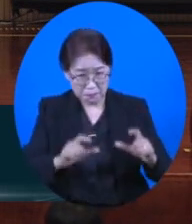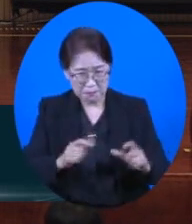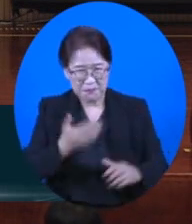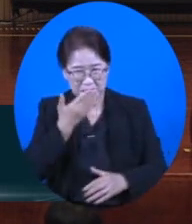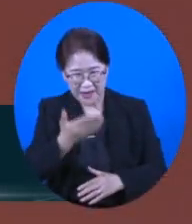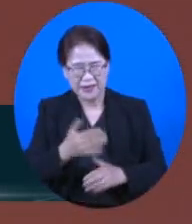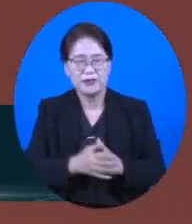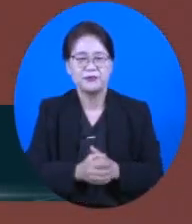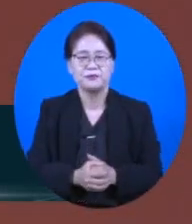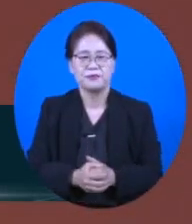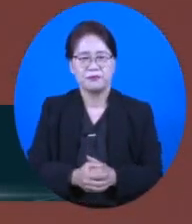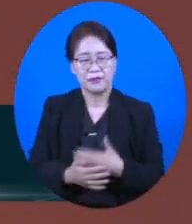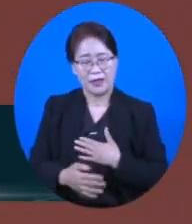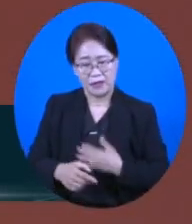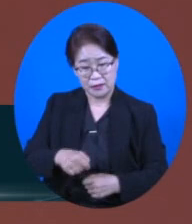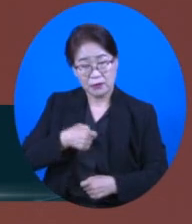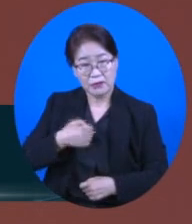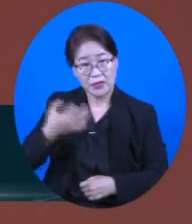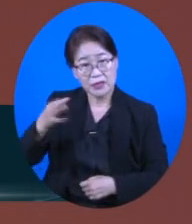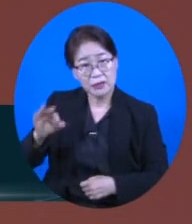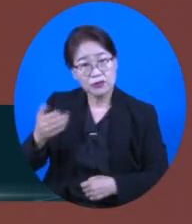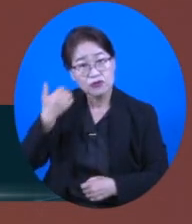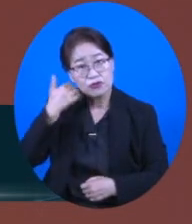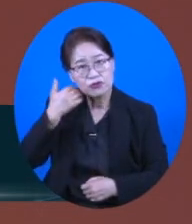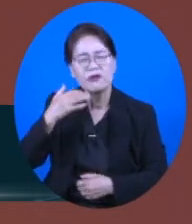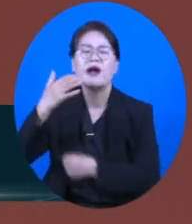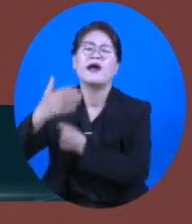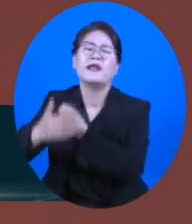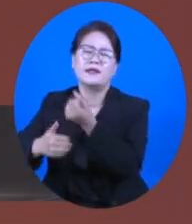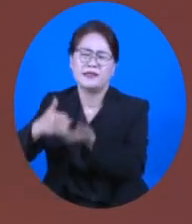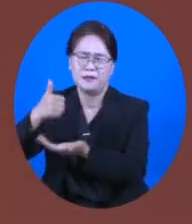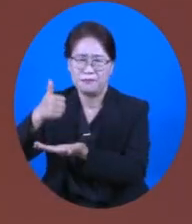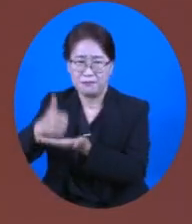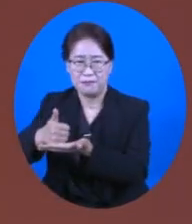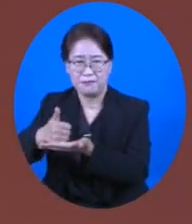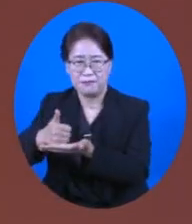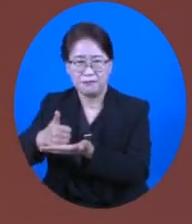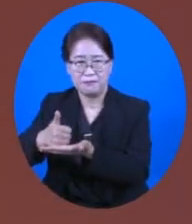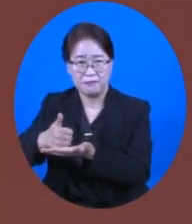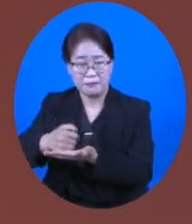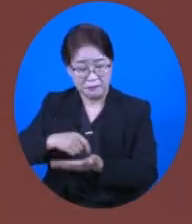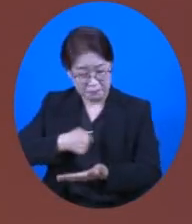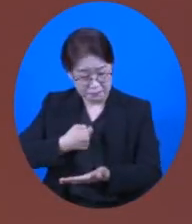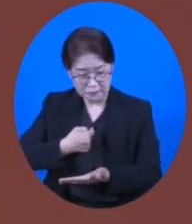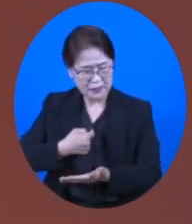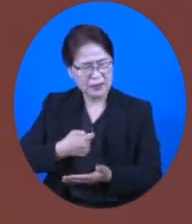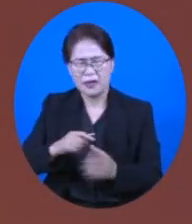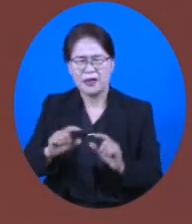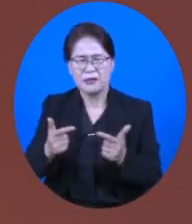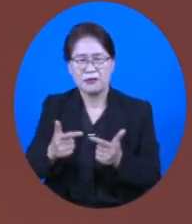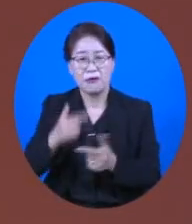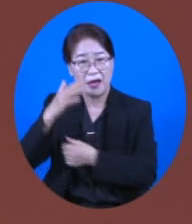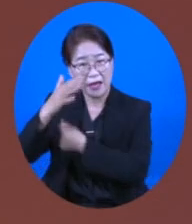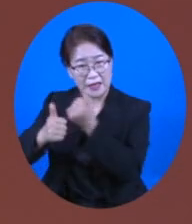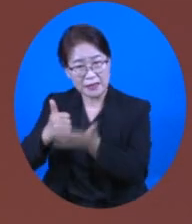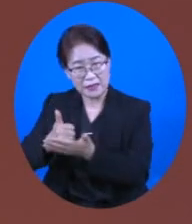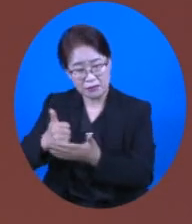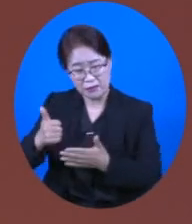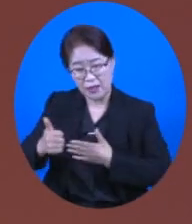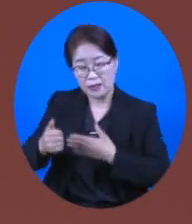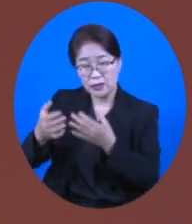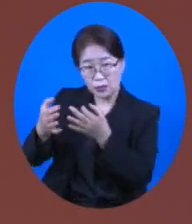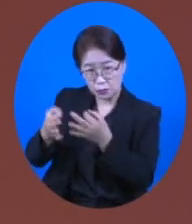그렇습니다. 나를 의롭다 하신 이가 누굽니까? 하나님이십니다. 내 자신이 아니에요. 하나님은 나를